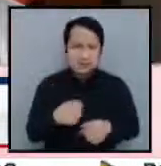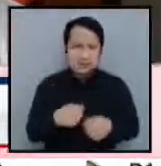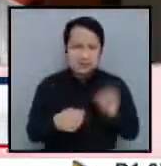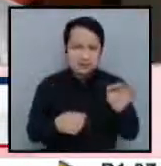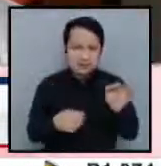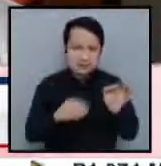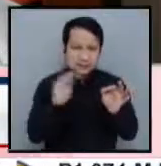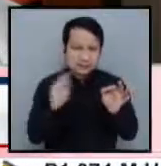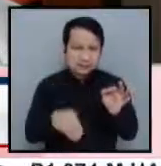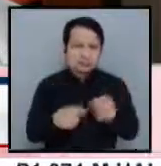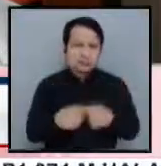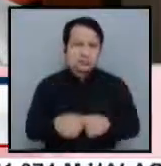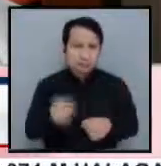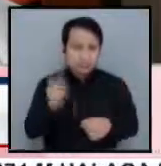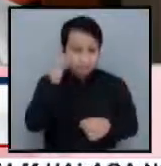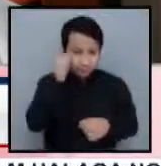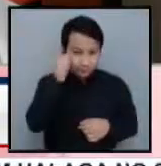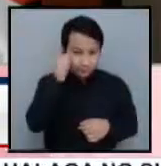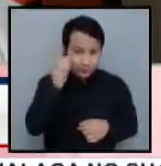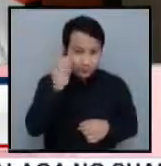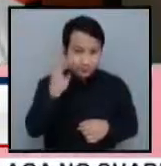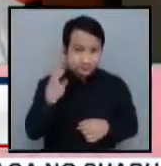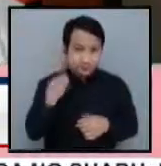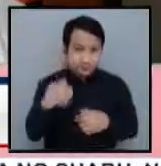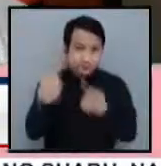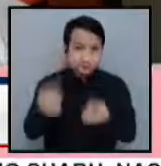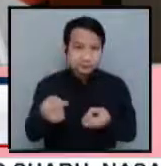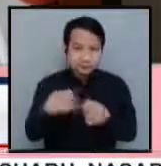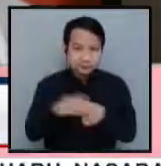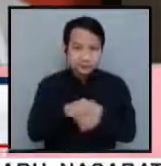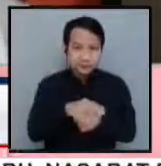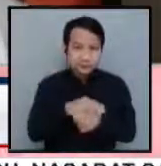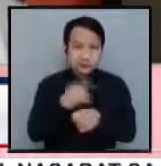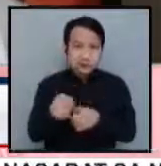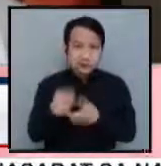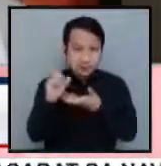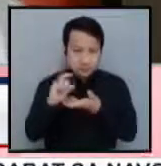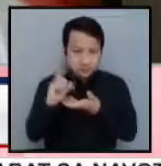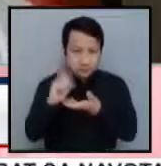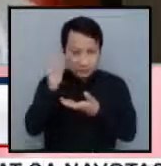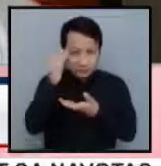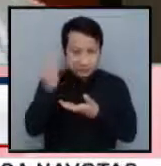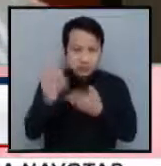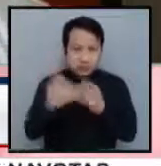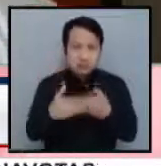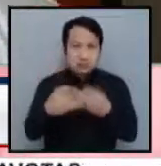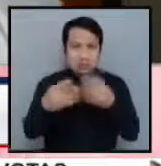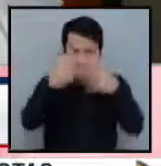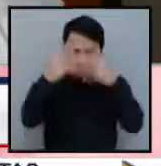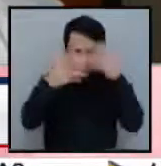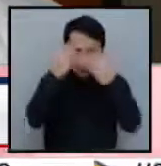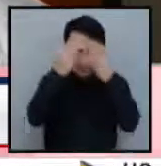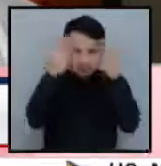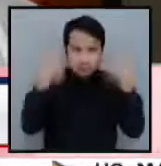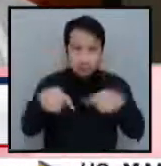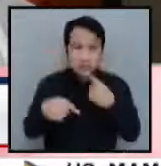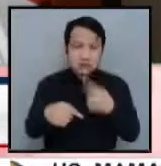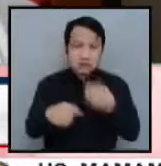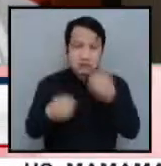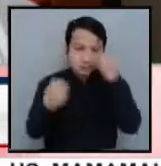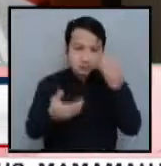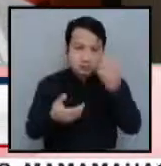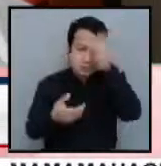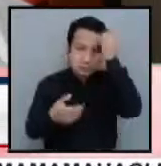Carl, si Aljo ito. Ngayon isa ka ng full-time photographer at content creator. Ano bang pinagkakaabalahan